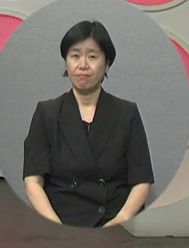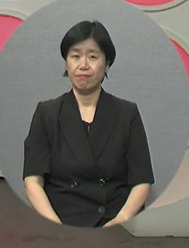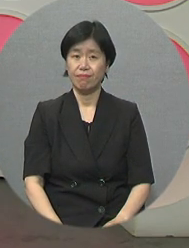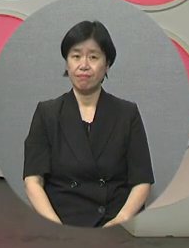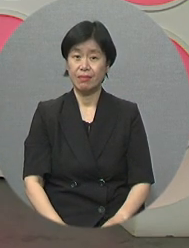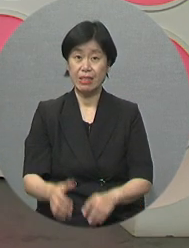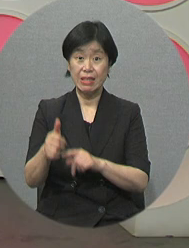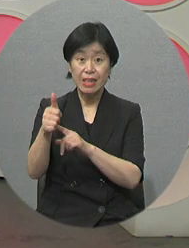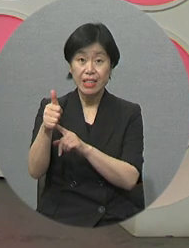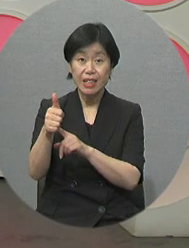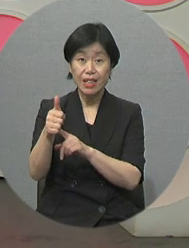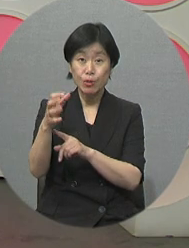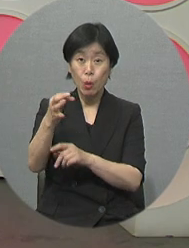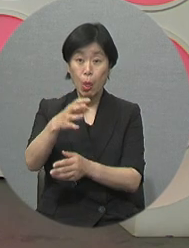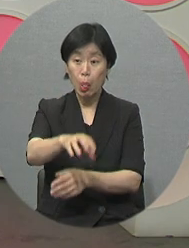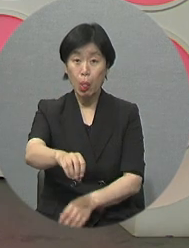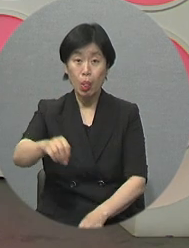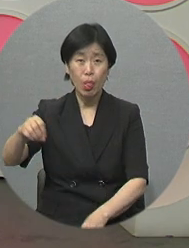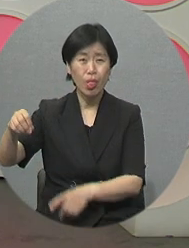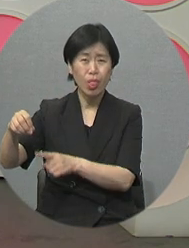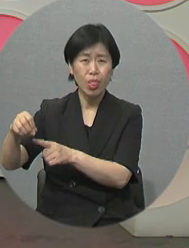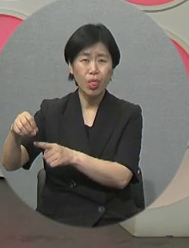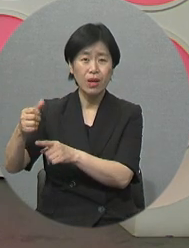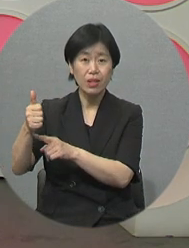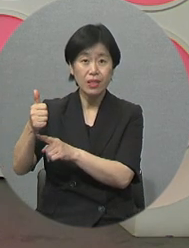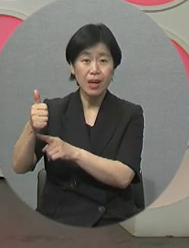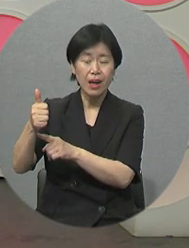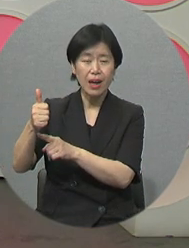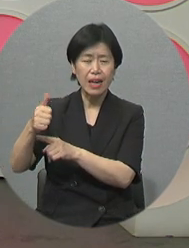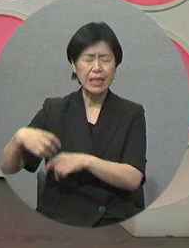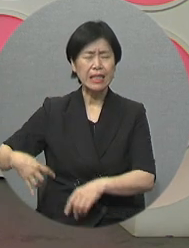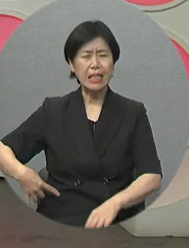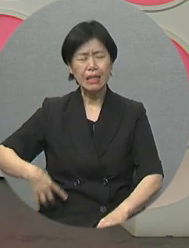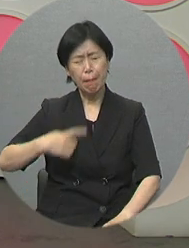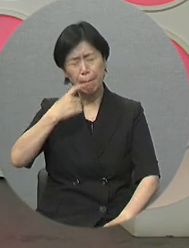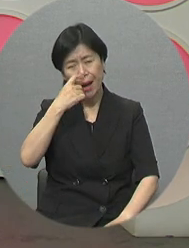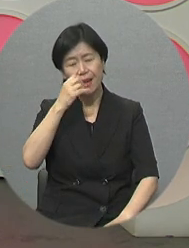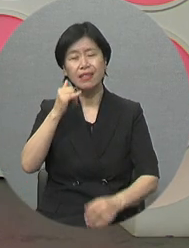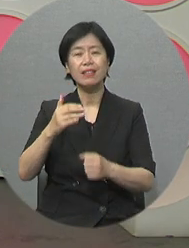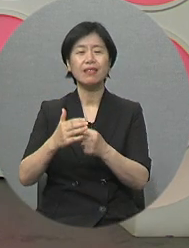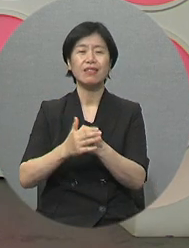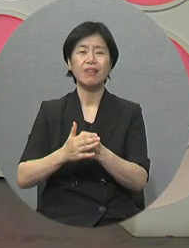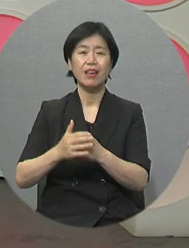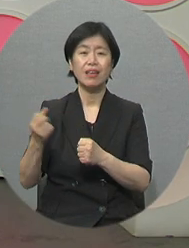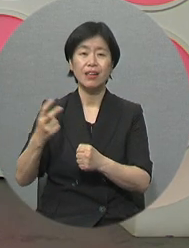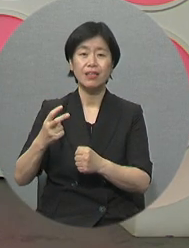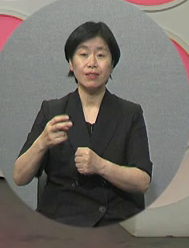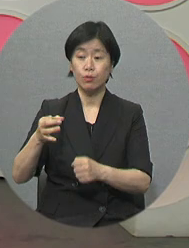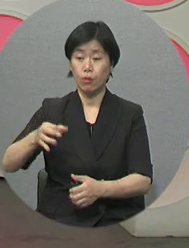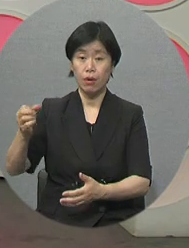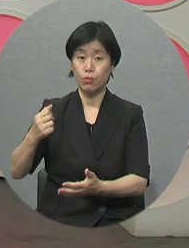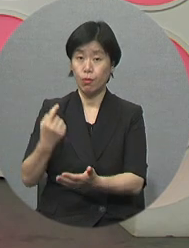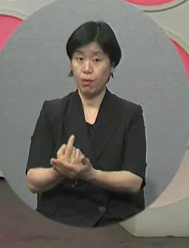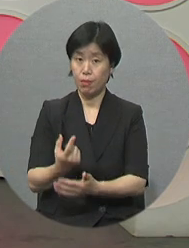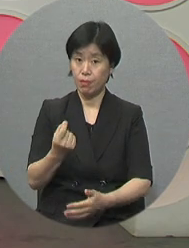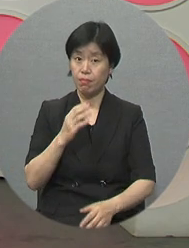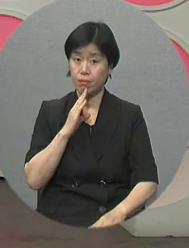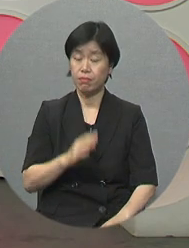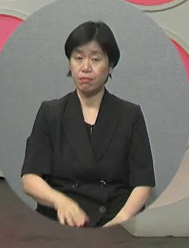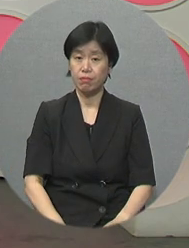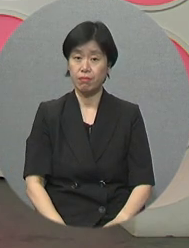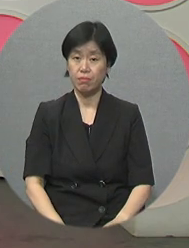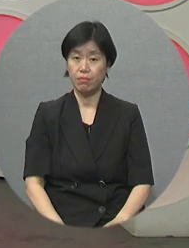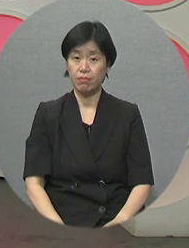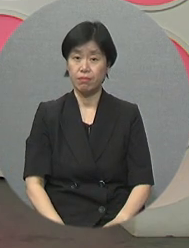짐을 양심의 가책을 견디시지 못하고 한 장을 썼다가 아 이건 아니지. 근데 그때 무슨 생각을 하셨겠어요? 내가 이